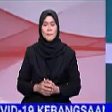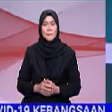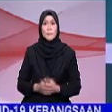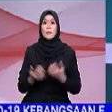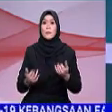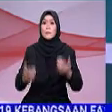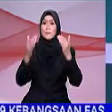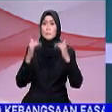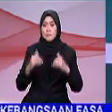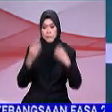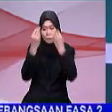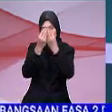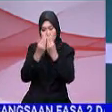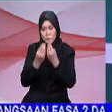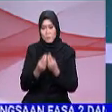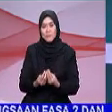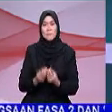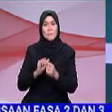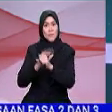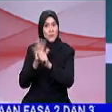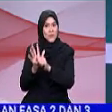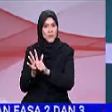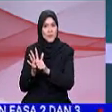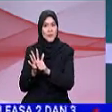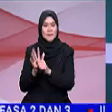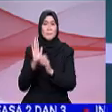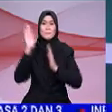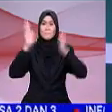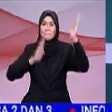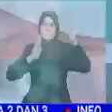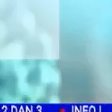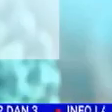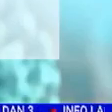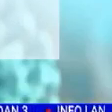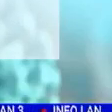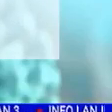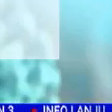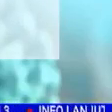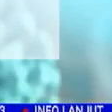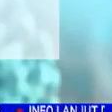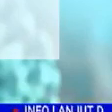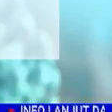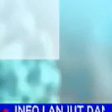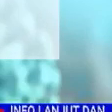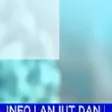Saudara, berikut statistik harian COVID-19 dalam negara.